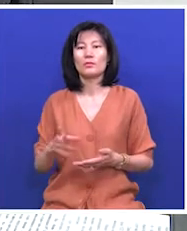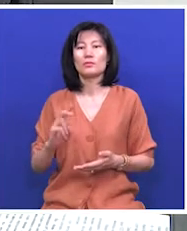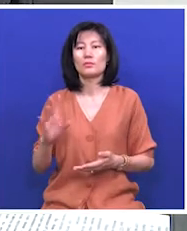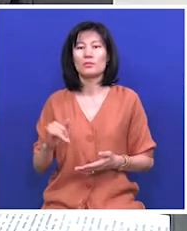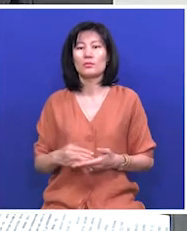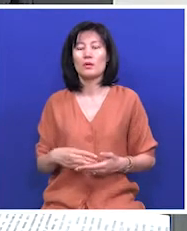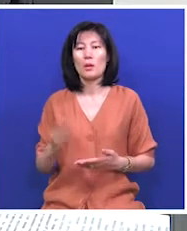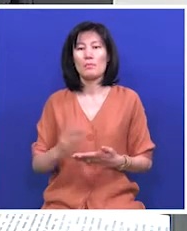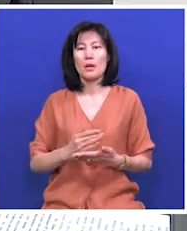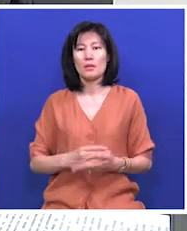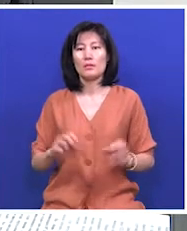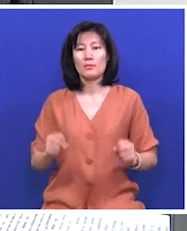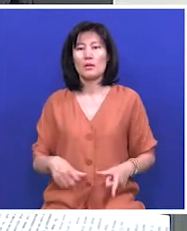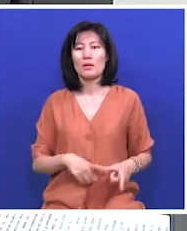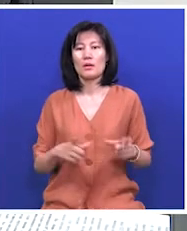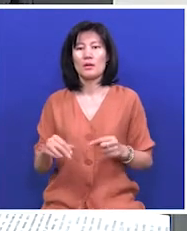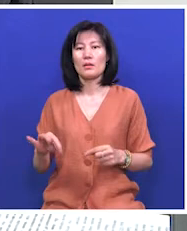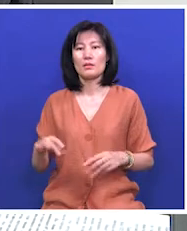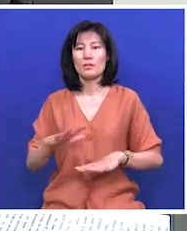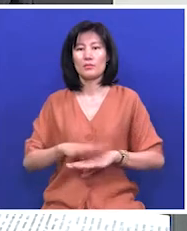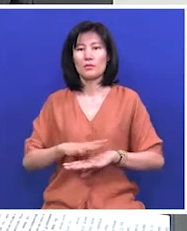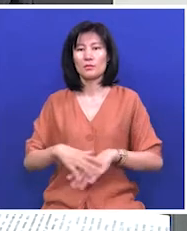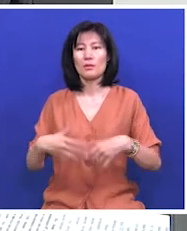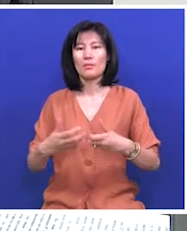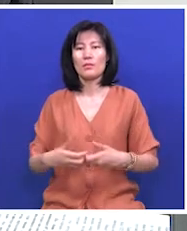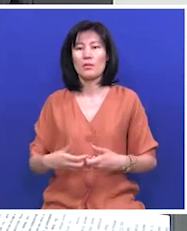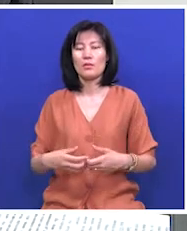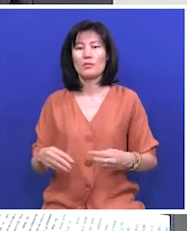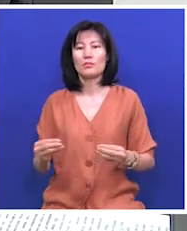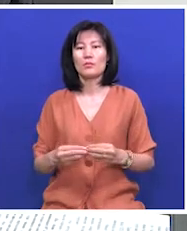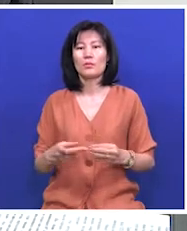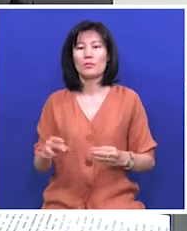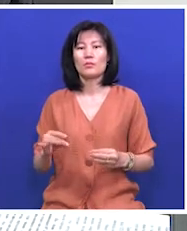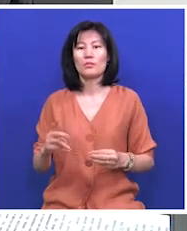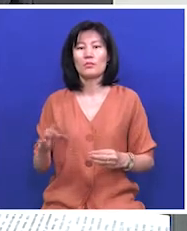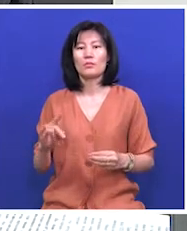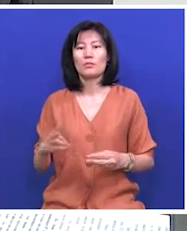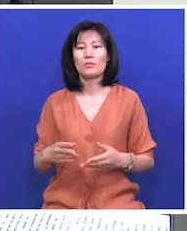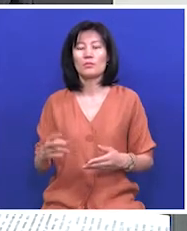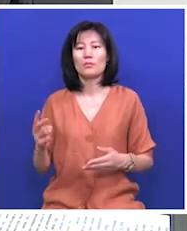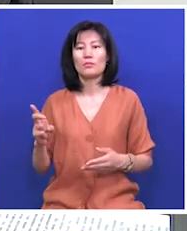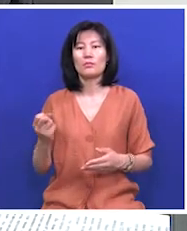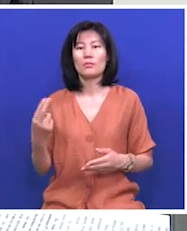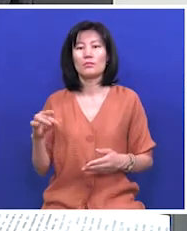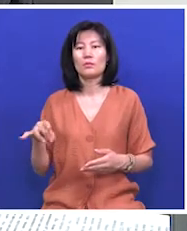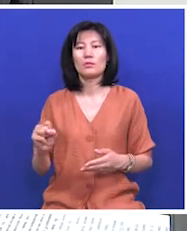құнын субсидиялау деген бағдарлама бар бізде, арнайы бюджеттік бағдарлама. Ол